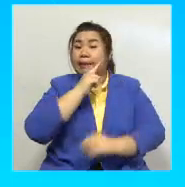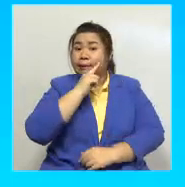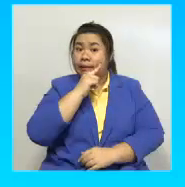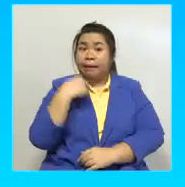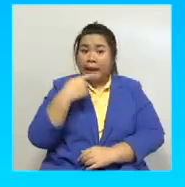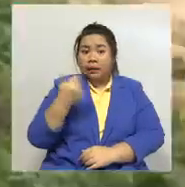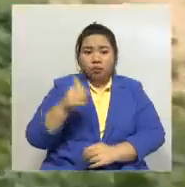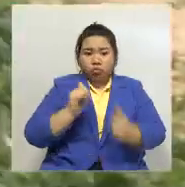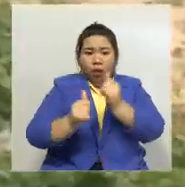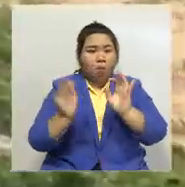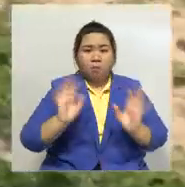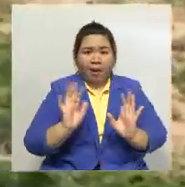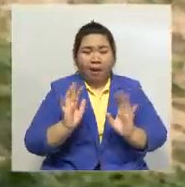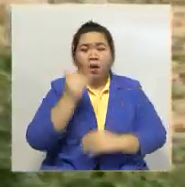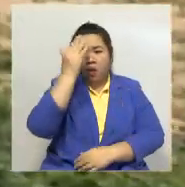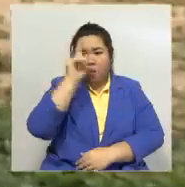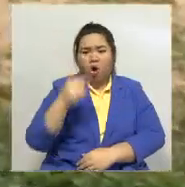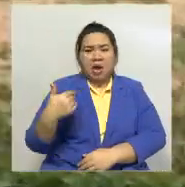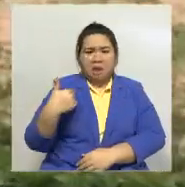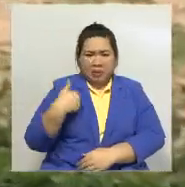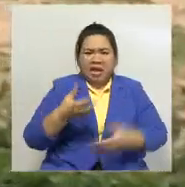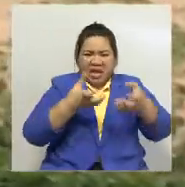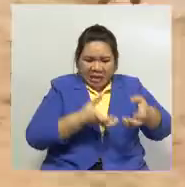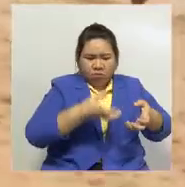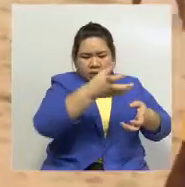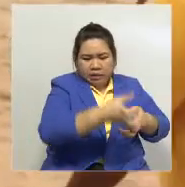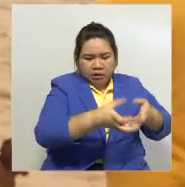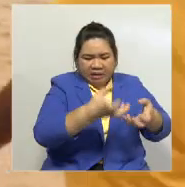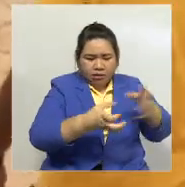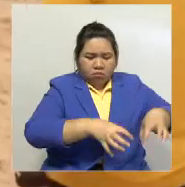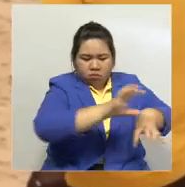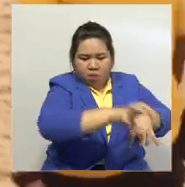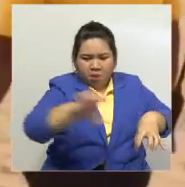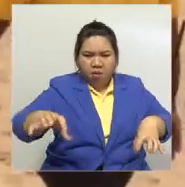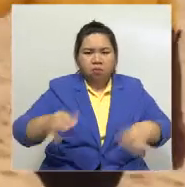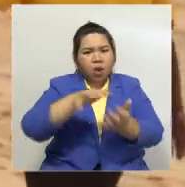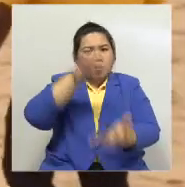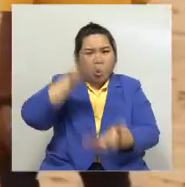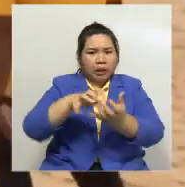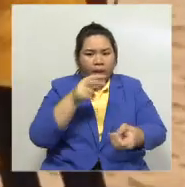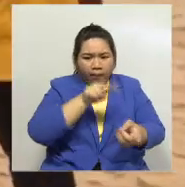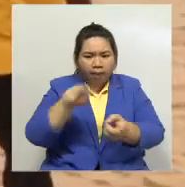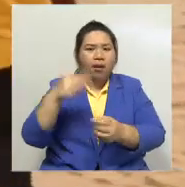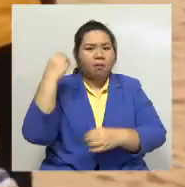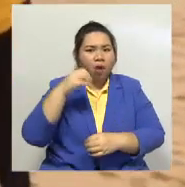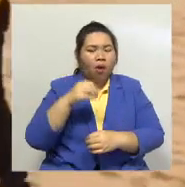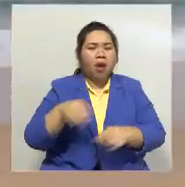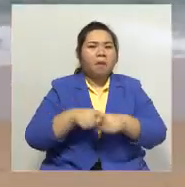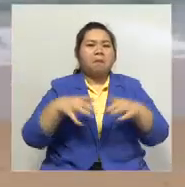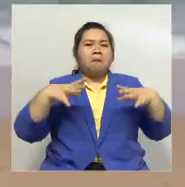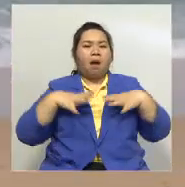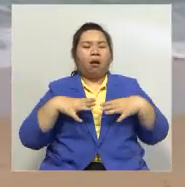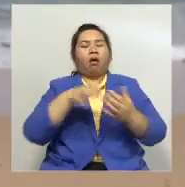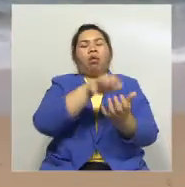องเข้าพื้นที่อย่างเด็ดขาดเนื่องจากมีโขดหินอยู่หลายจุดซึ่งจระเข้เองก็มักจะปรากฏตัวแล้วก็นอนพักบริเว